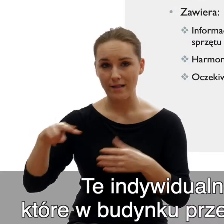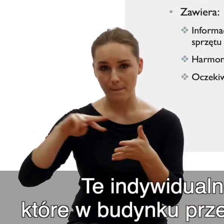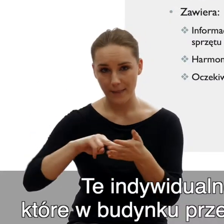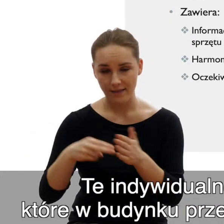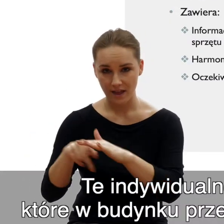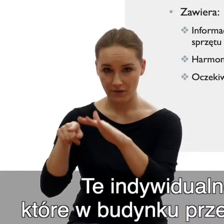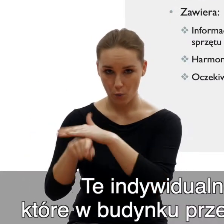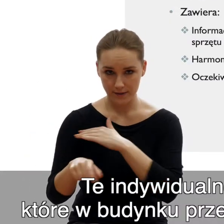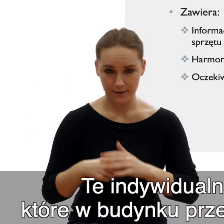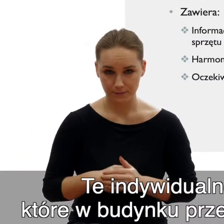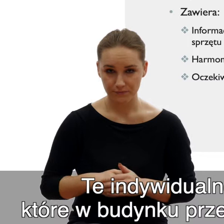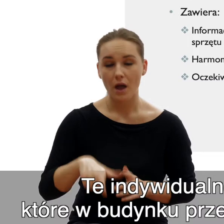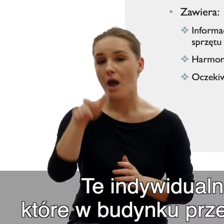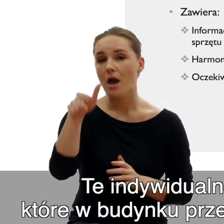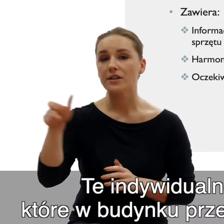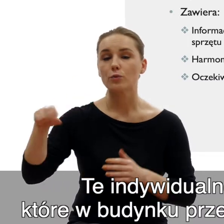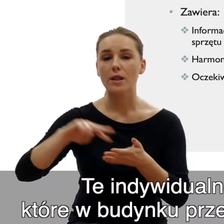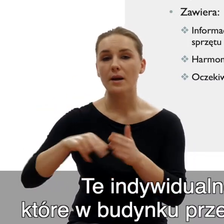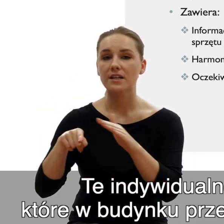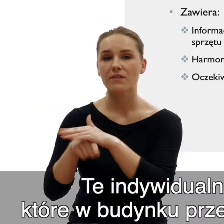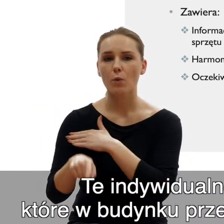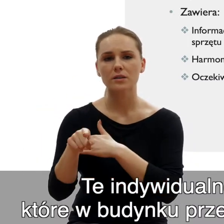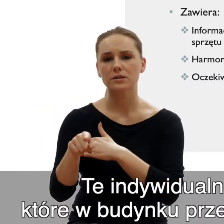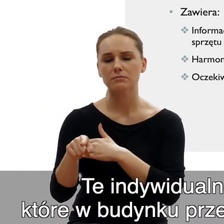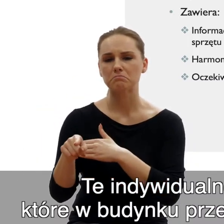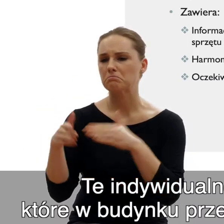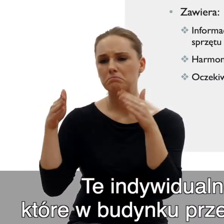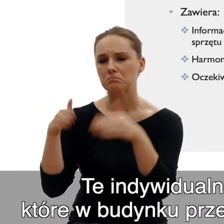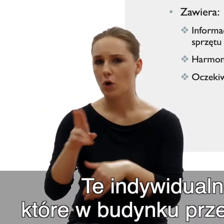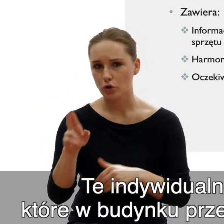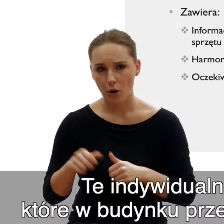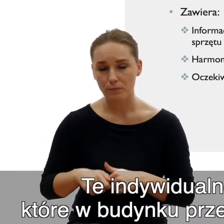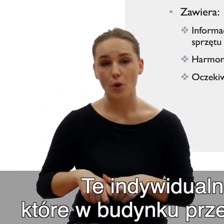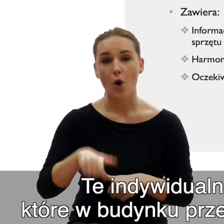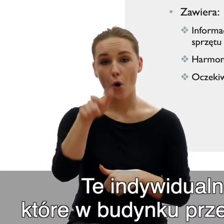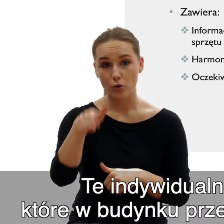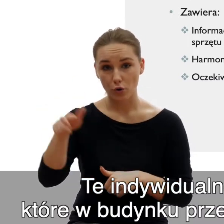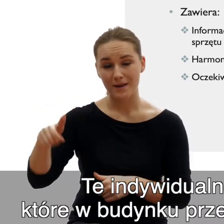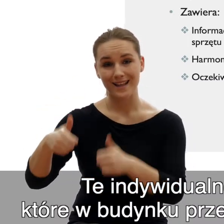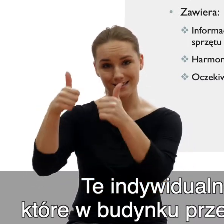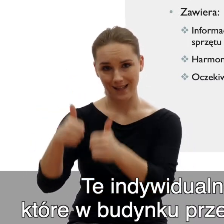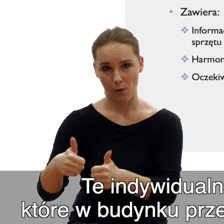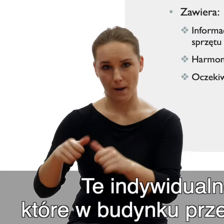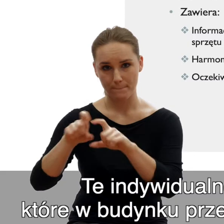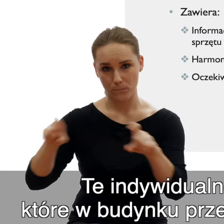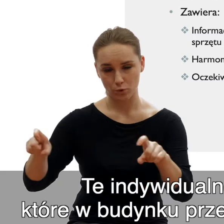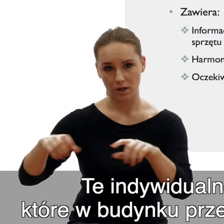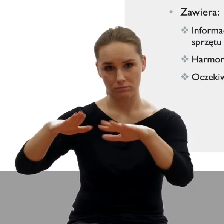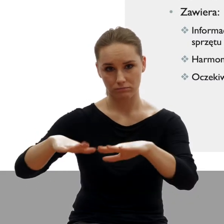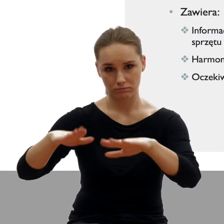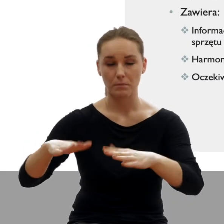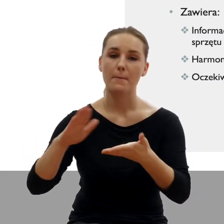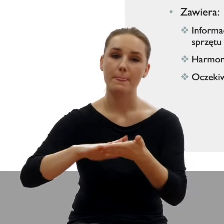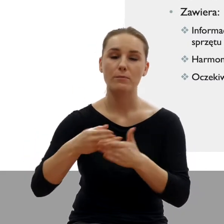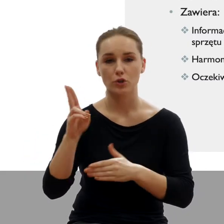ewakuacji dotyczą siłą rzeczy osób, które w budynku przebywają na stałe. To mogą być studenci i studentki, to